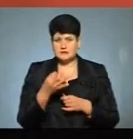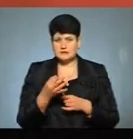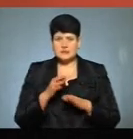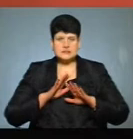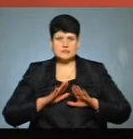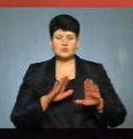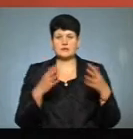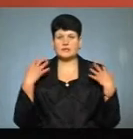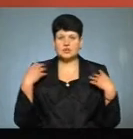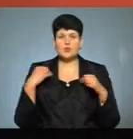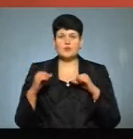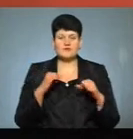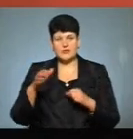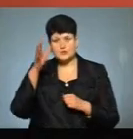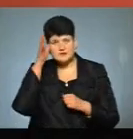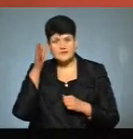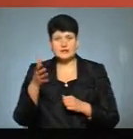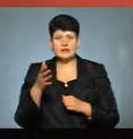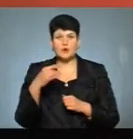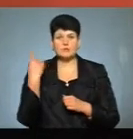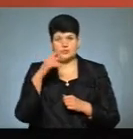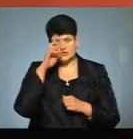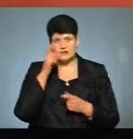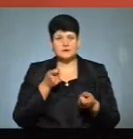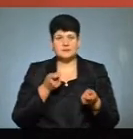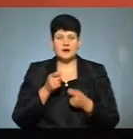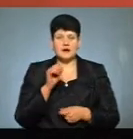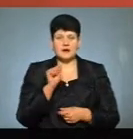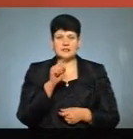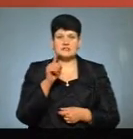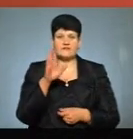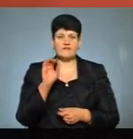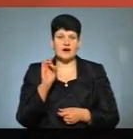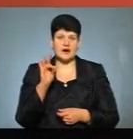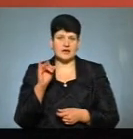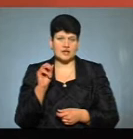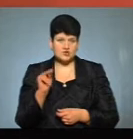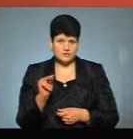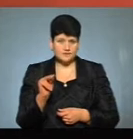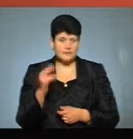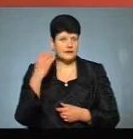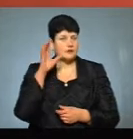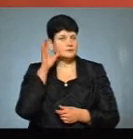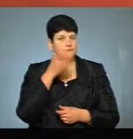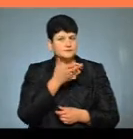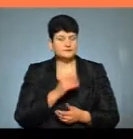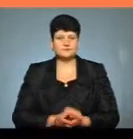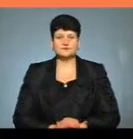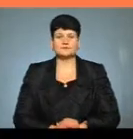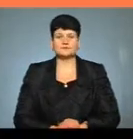заступниця начальниці управління освіти і науки облдержадміністрації Анна Зварич. Давайте почуємо її розлогіше.